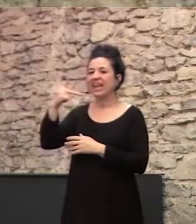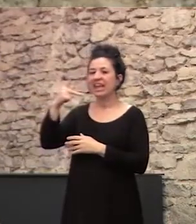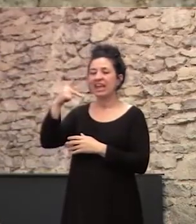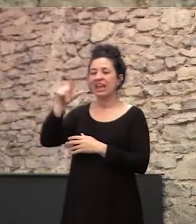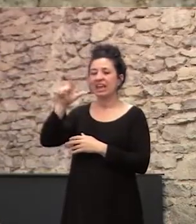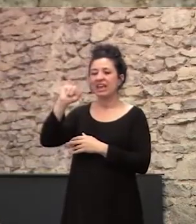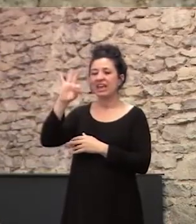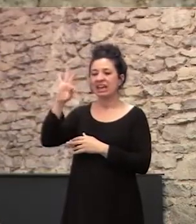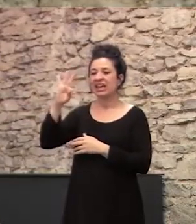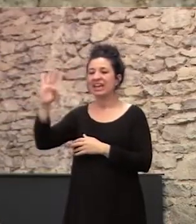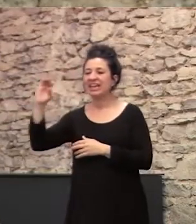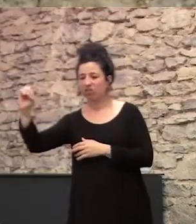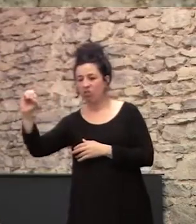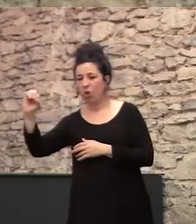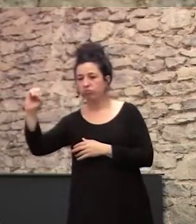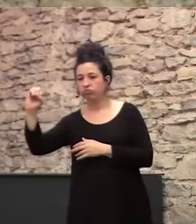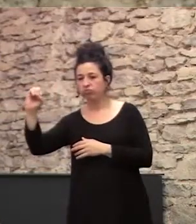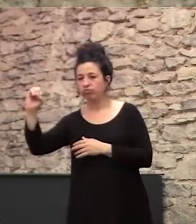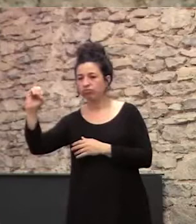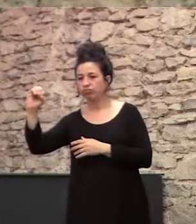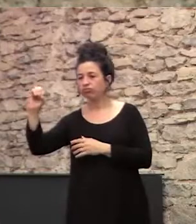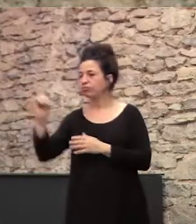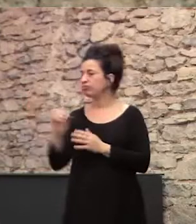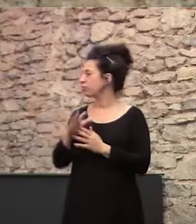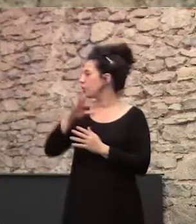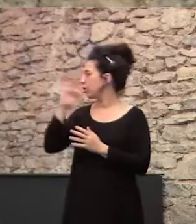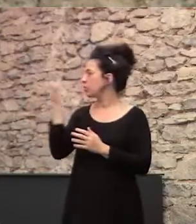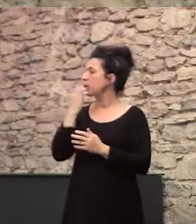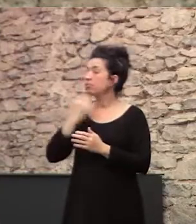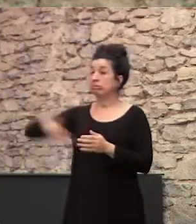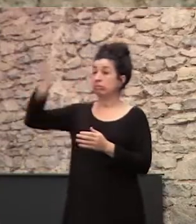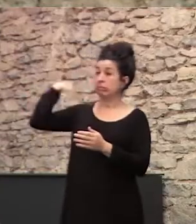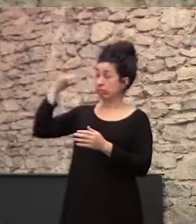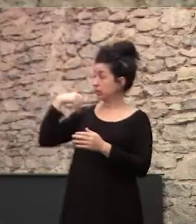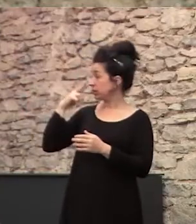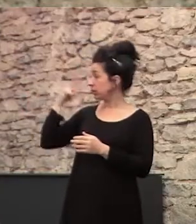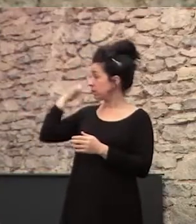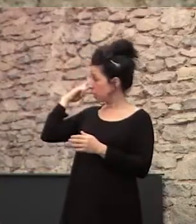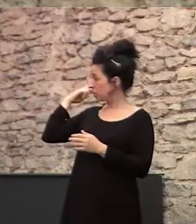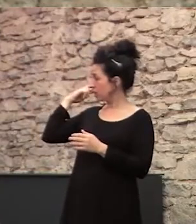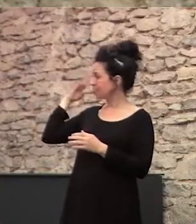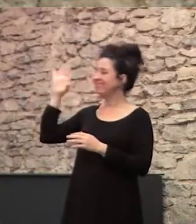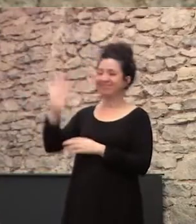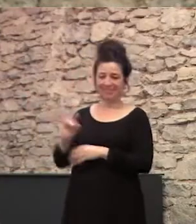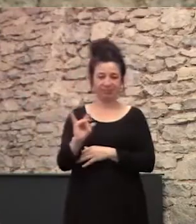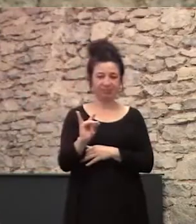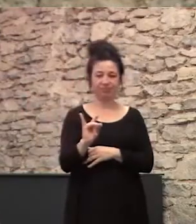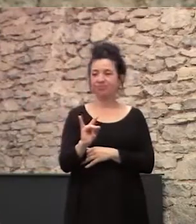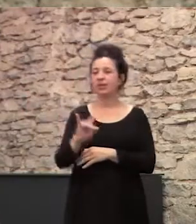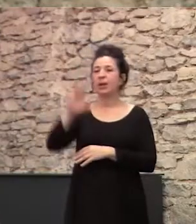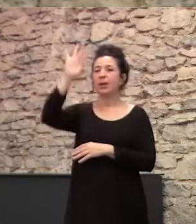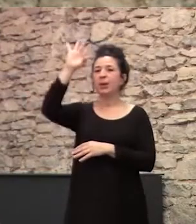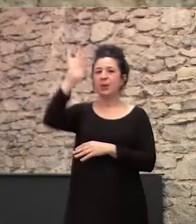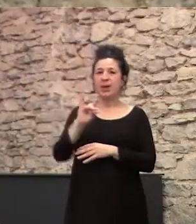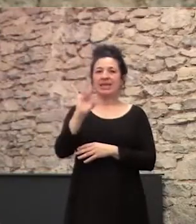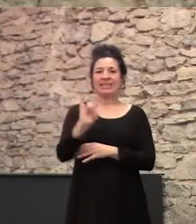bai, aspaldi, bai, bai. Hori da, hori da, bai. Urte pare bat. Bi urte. Bai,